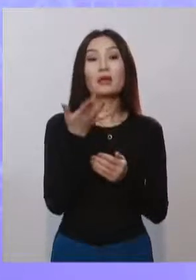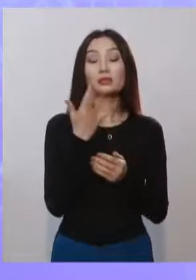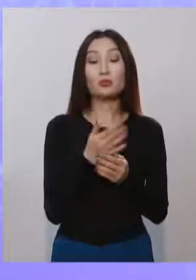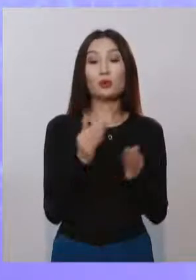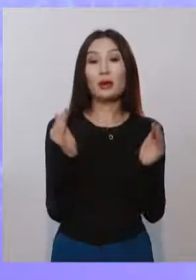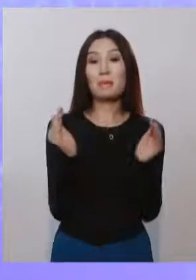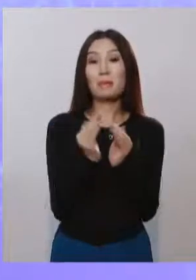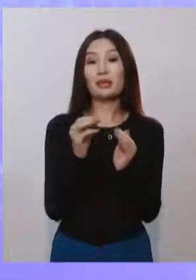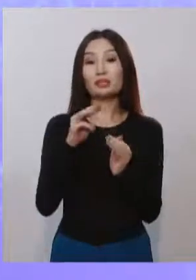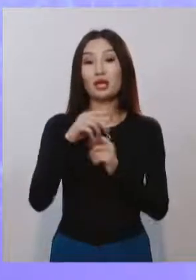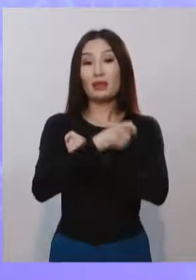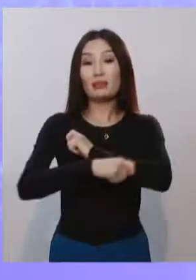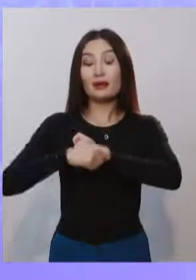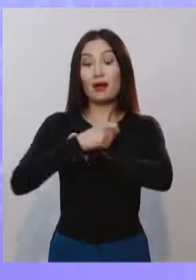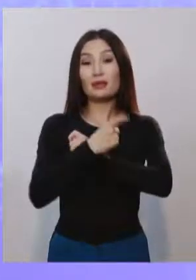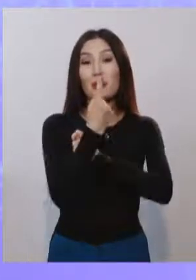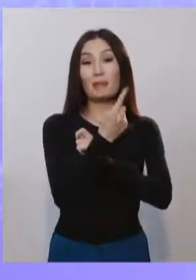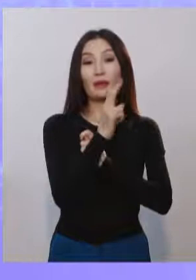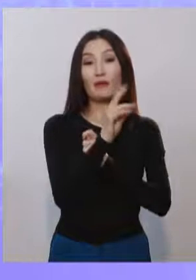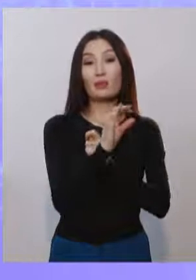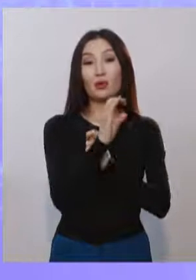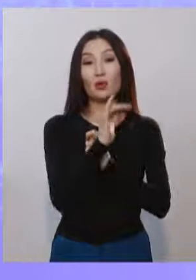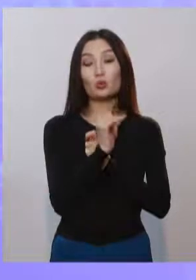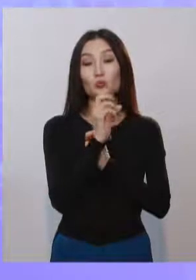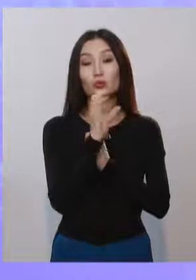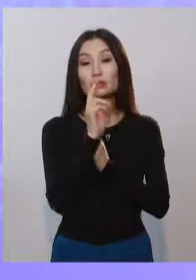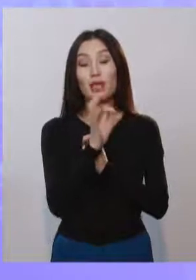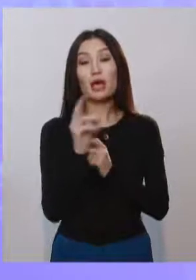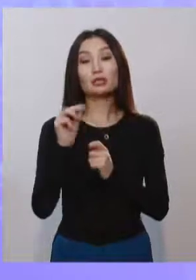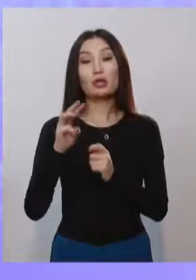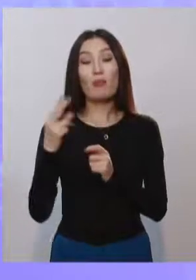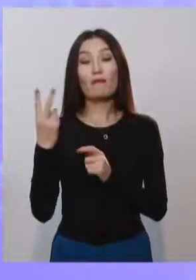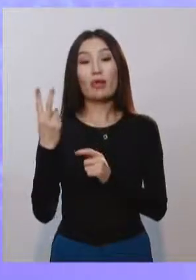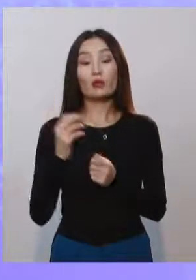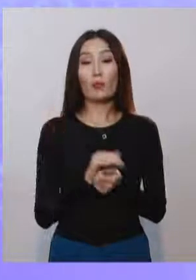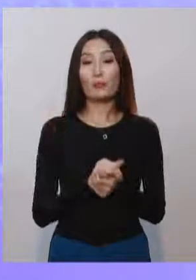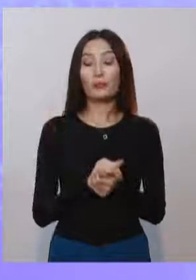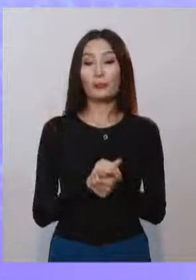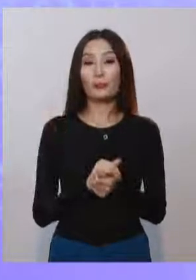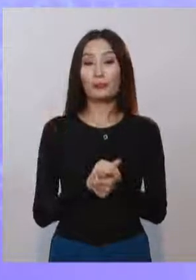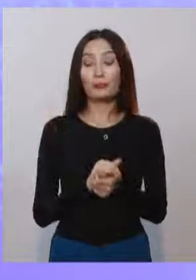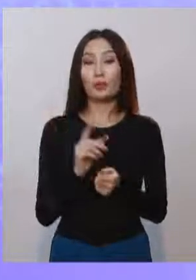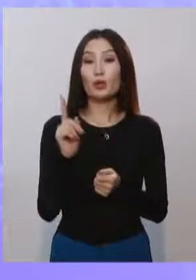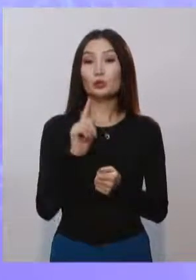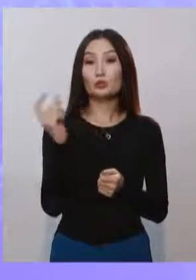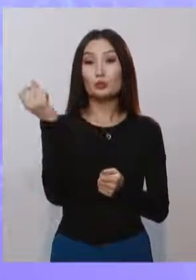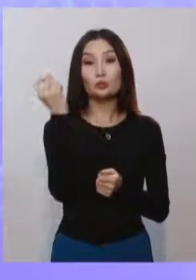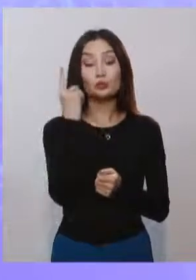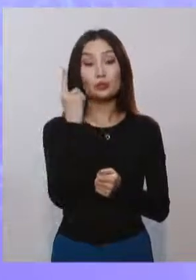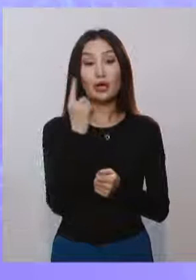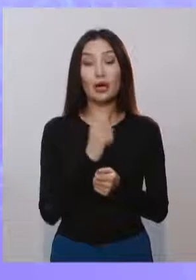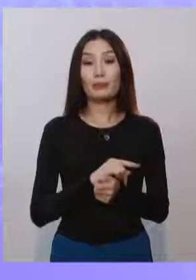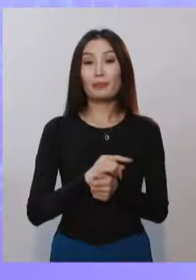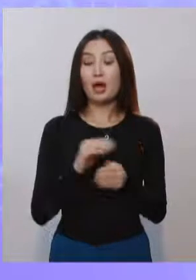меньше ткани в первом куске чем во втором что знаем